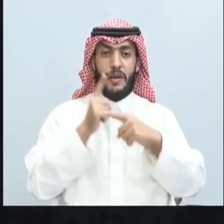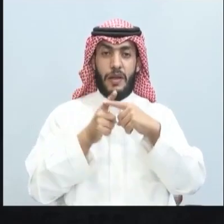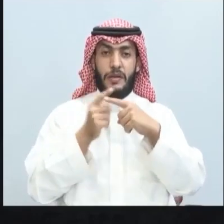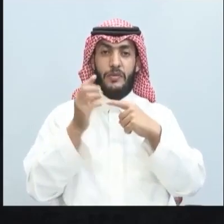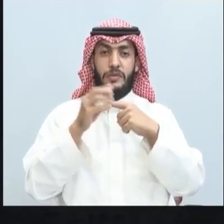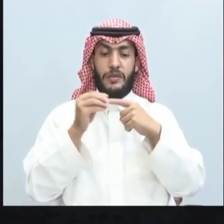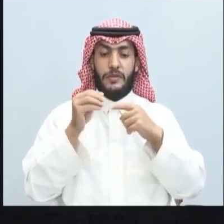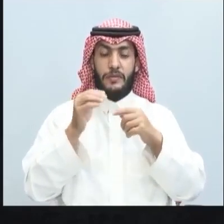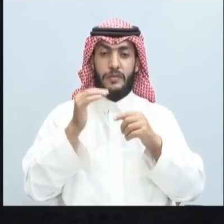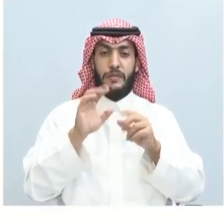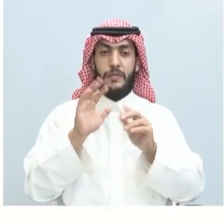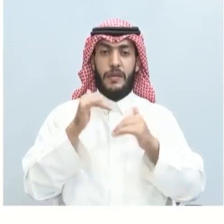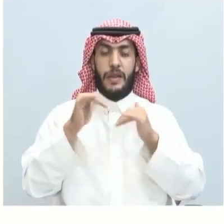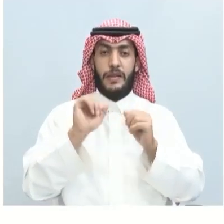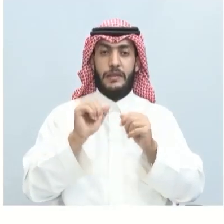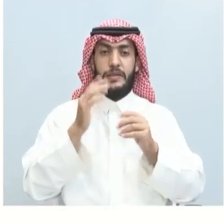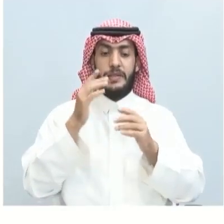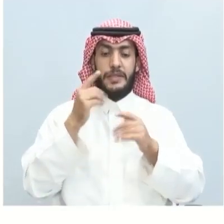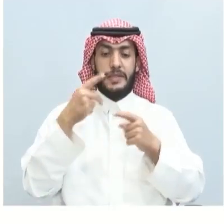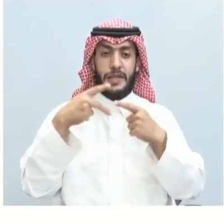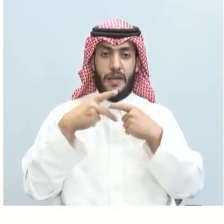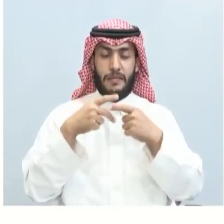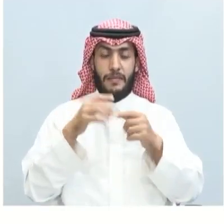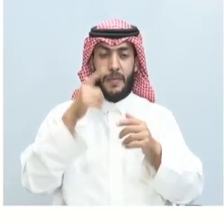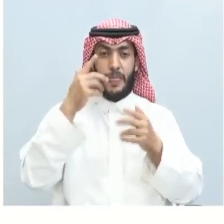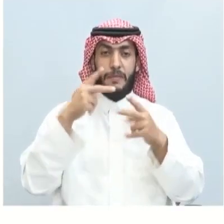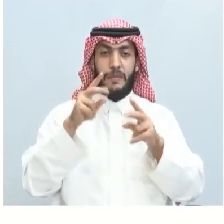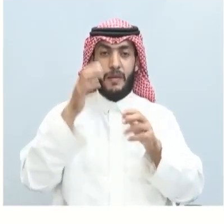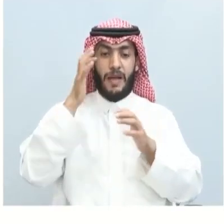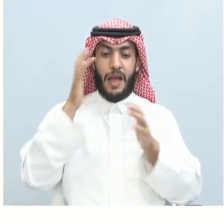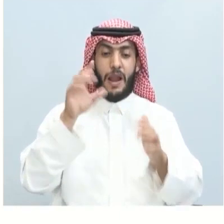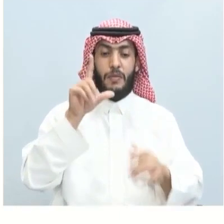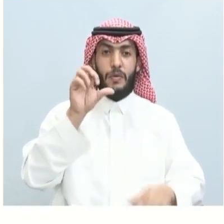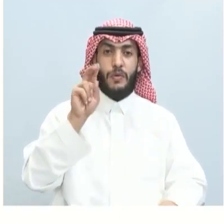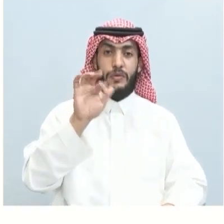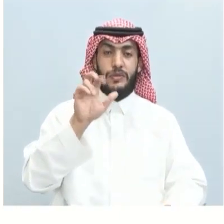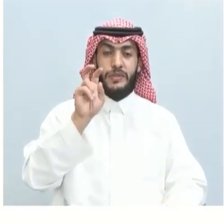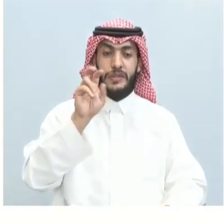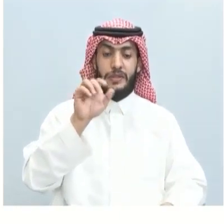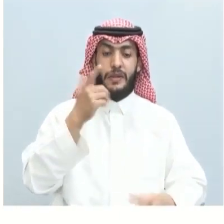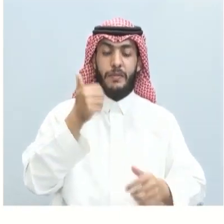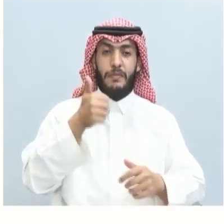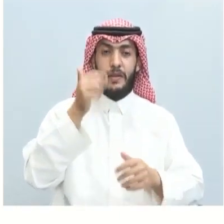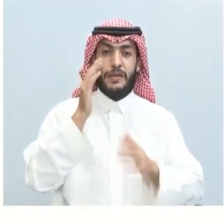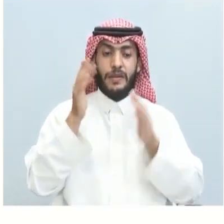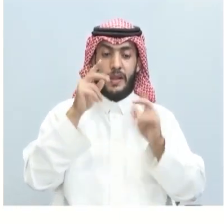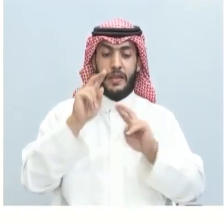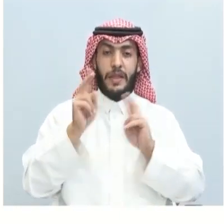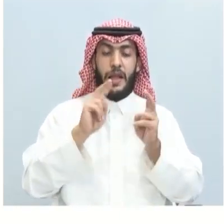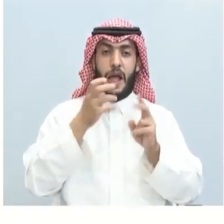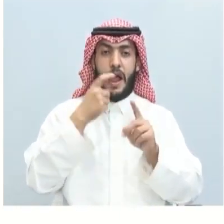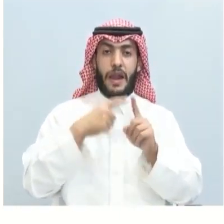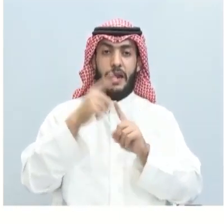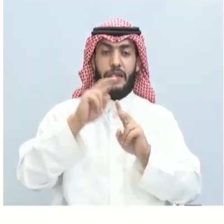او المتفاعله بحسب السهم الموجود لدي حسب مبدا لوت شاتل اين سيتجه الاتزان اذا تغيرت